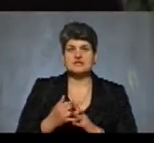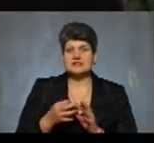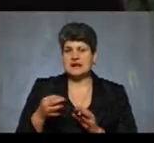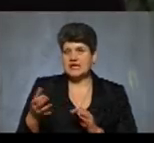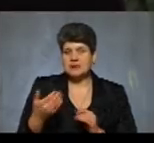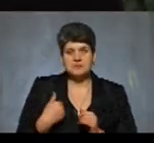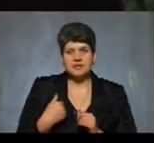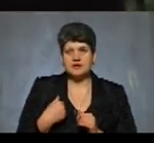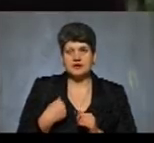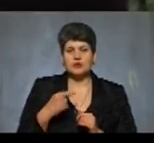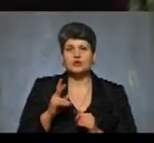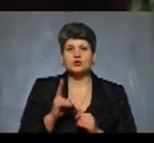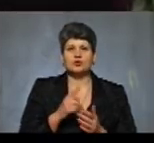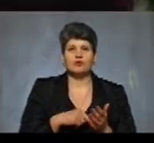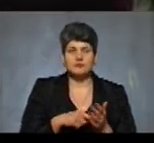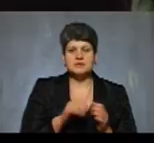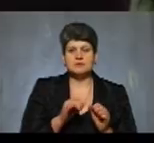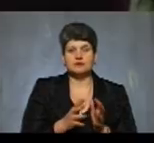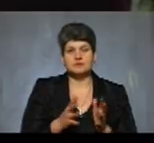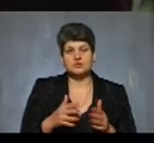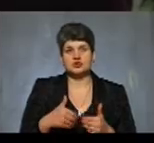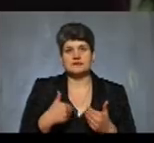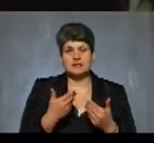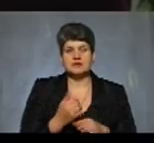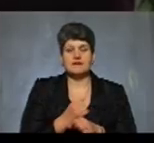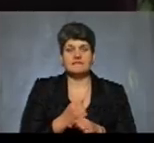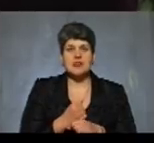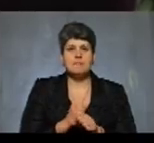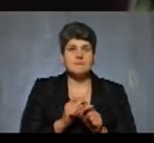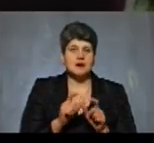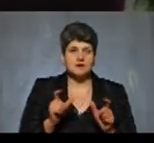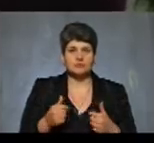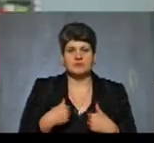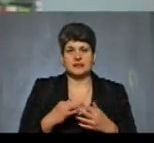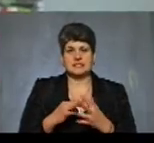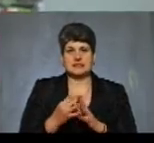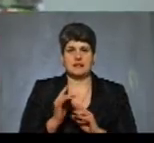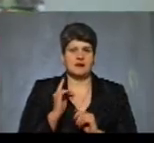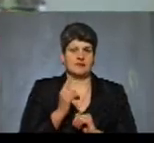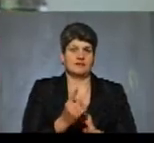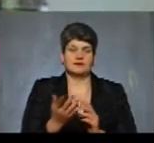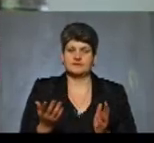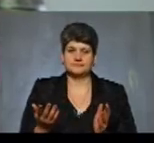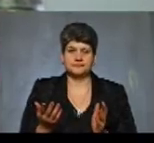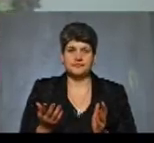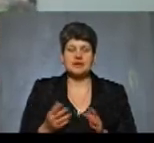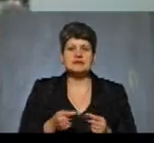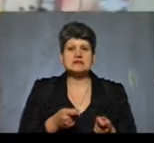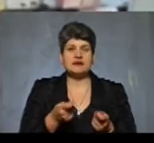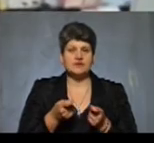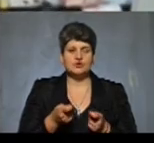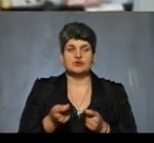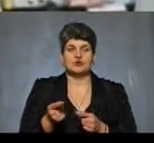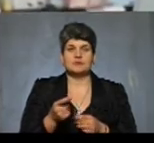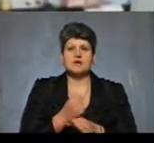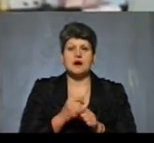тому місці, то можна там більше звернутися в мабулаторію, то мені з села їхати. Завідувачка Тернопільської аптеки номер